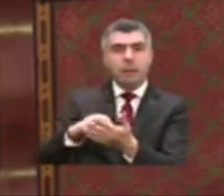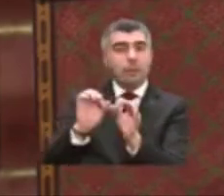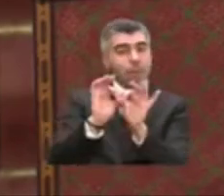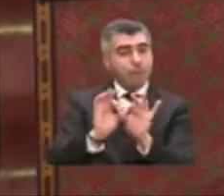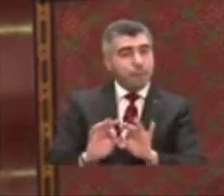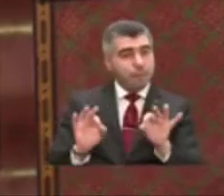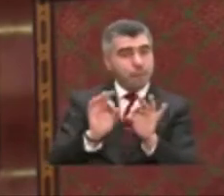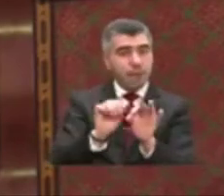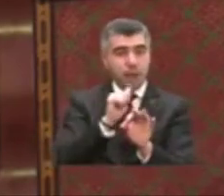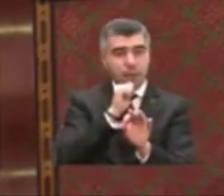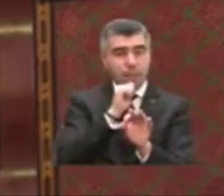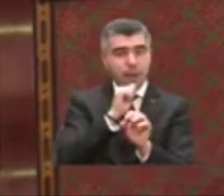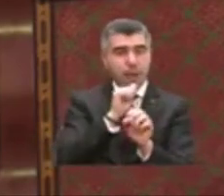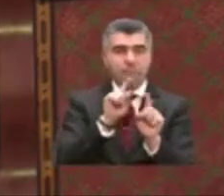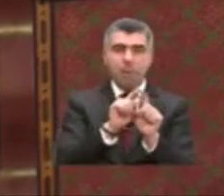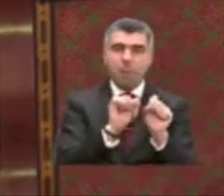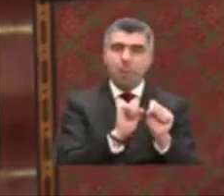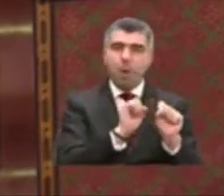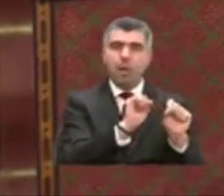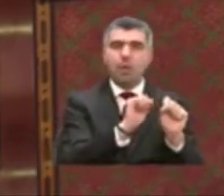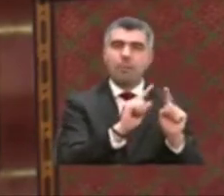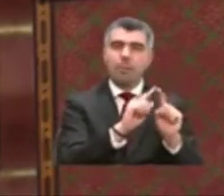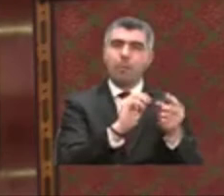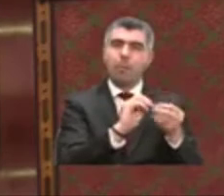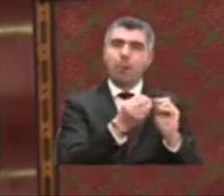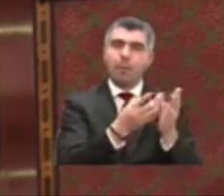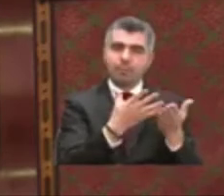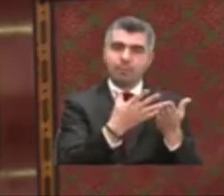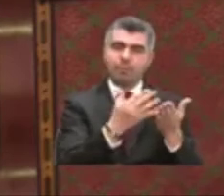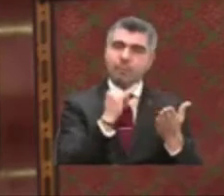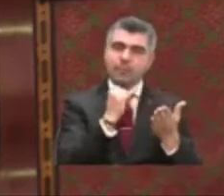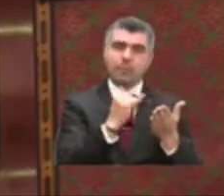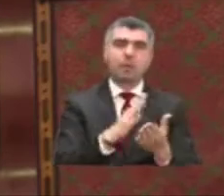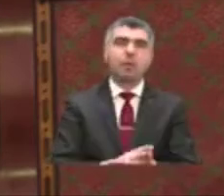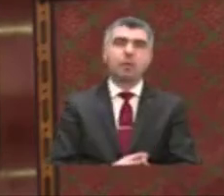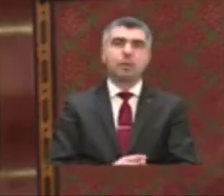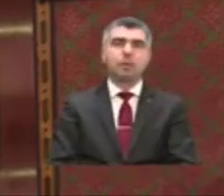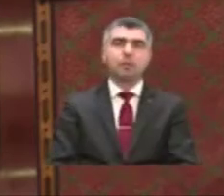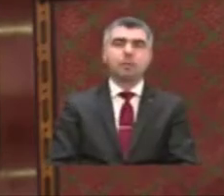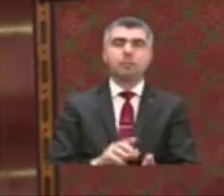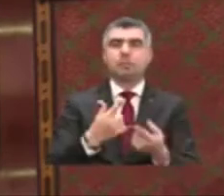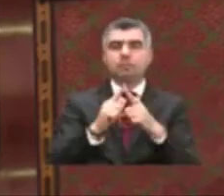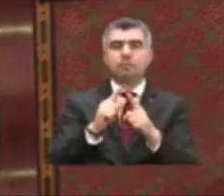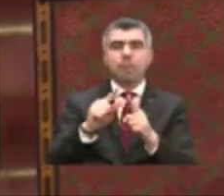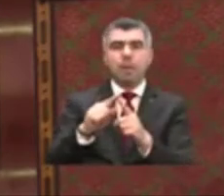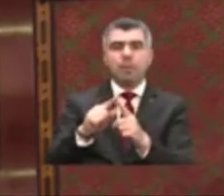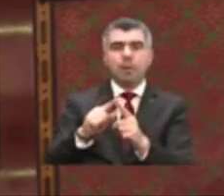نواجه هذه الإشكالية، وانطلقنا في هذا الأمر. وثانيا بالنسبة لمنطقة زاكورة،